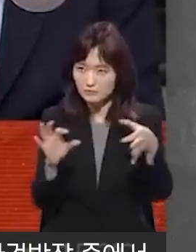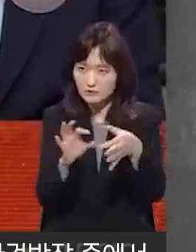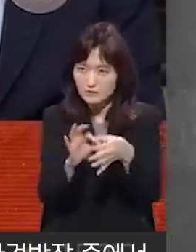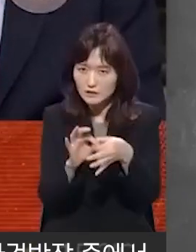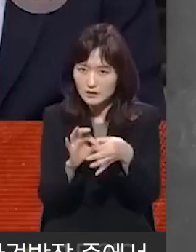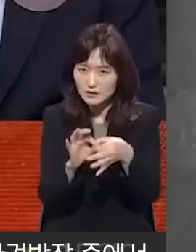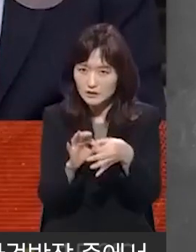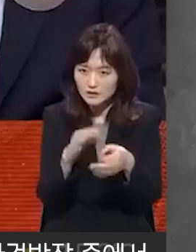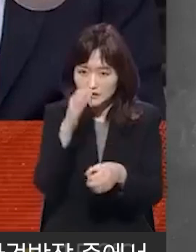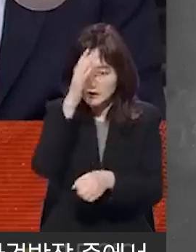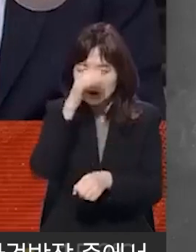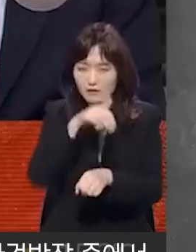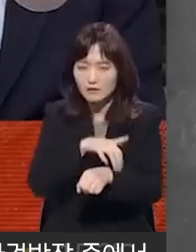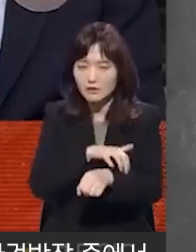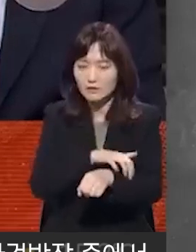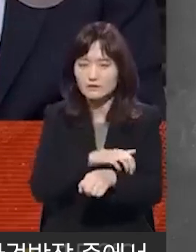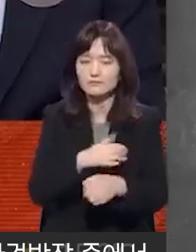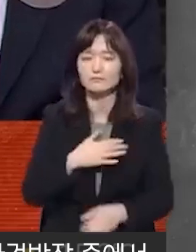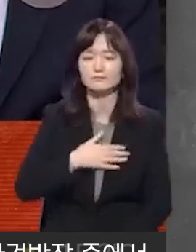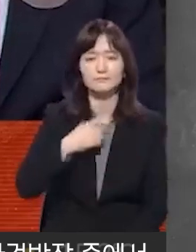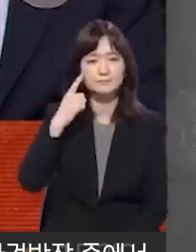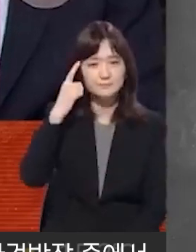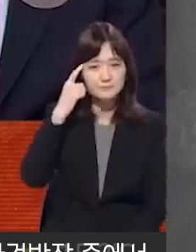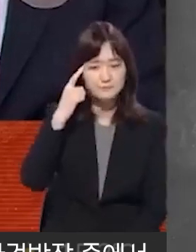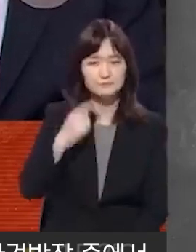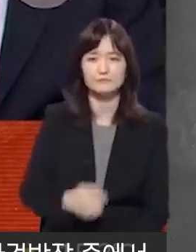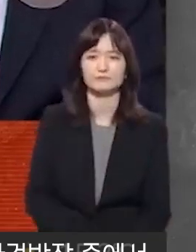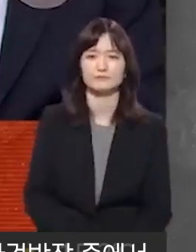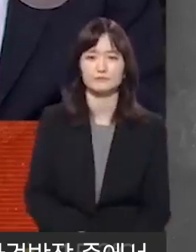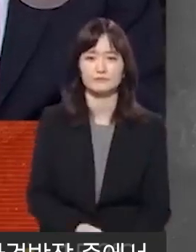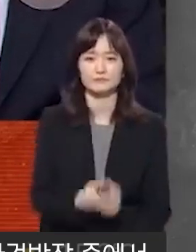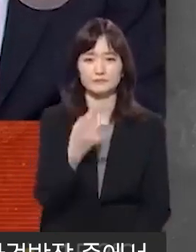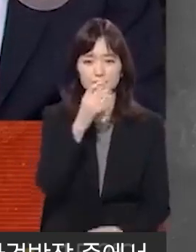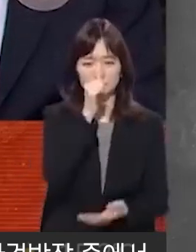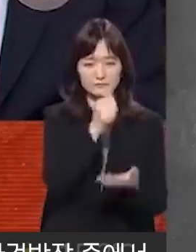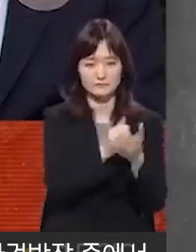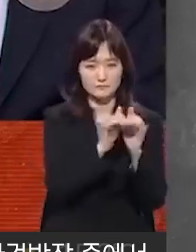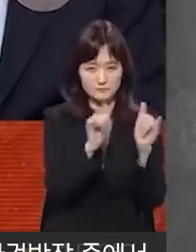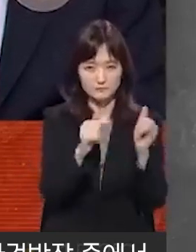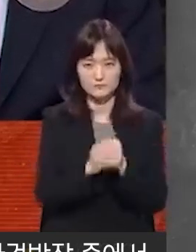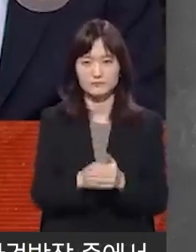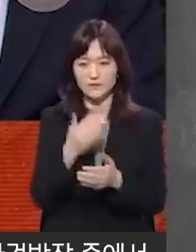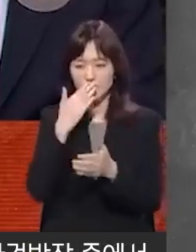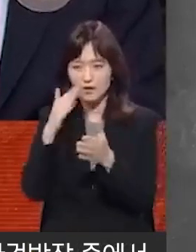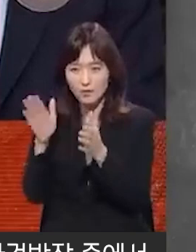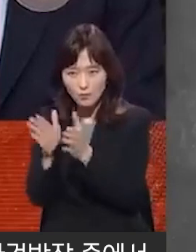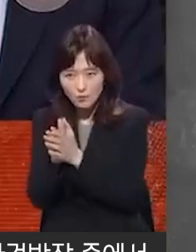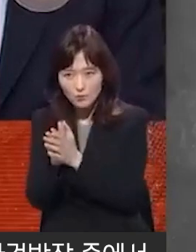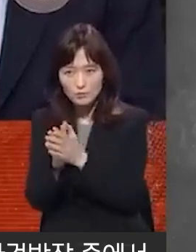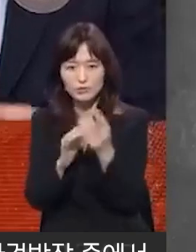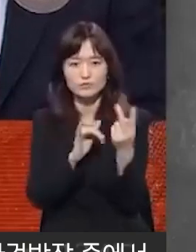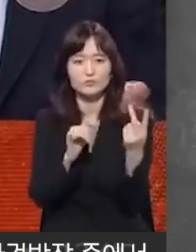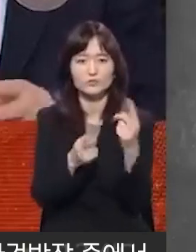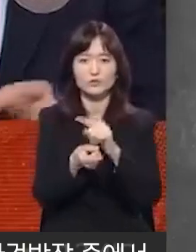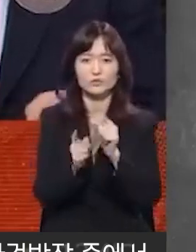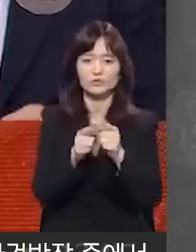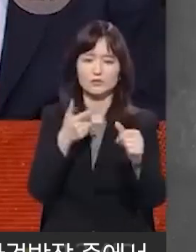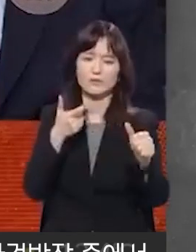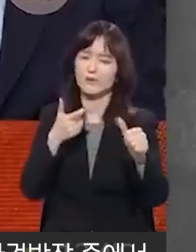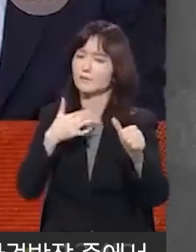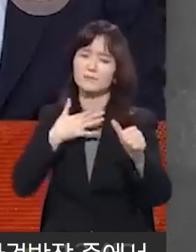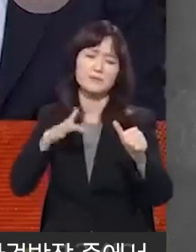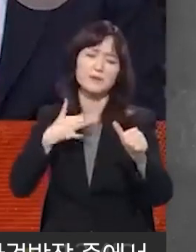소름이 끼치는데요. 제가 볼 때는 예, 이 주범과 공범이 서로가 총을 쏘지 않았다고 서로의 책임을